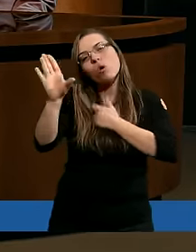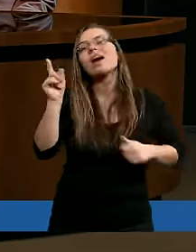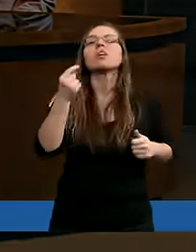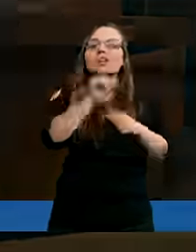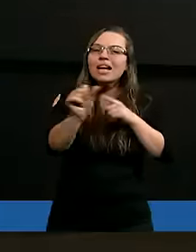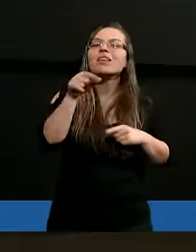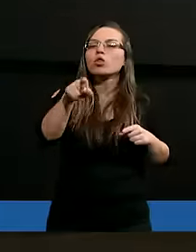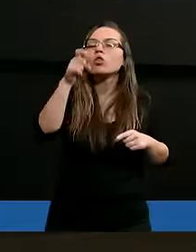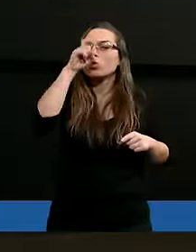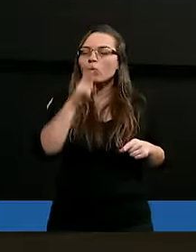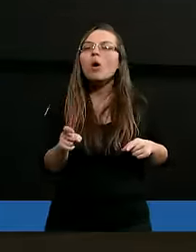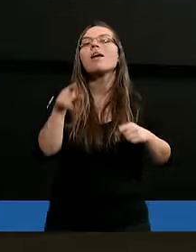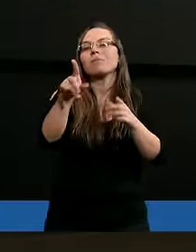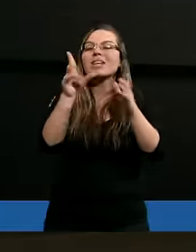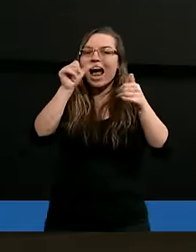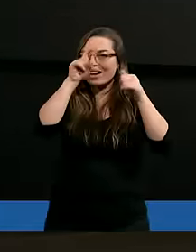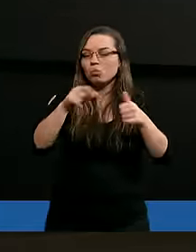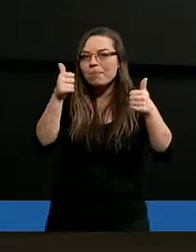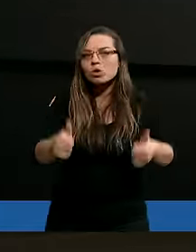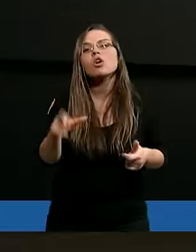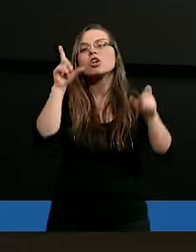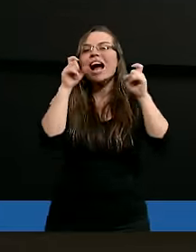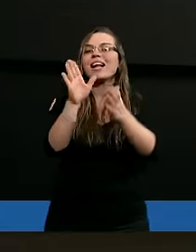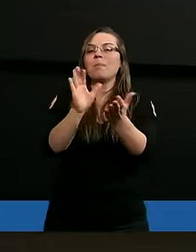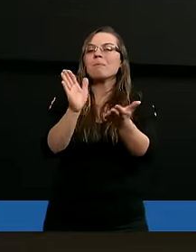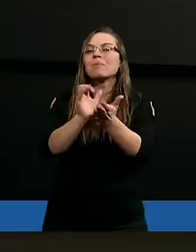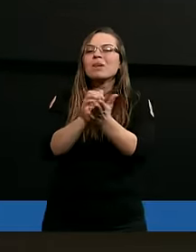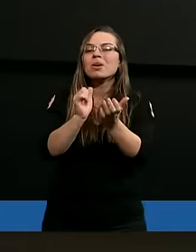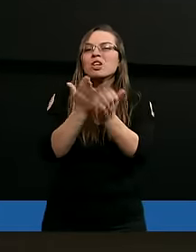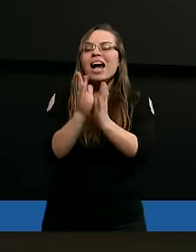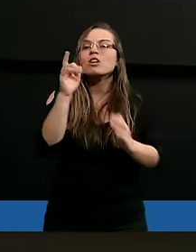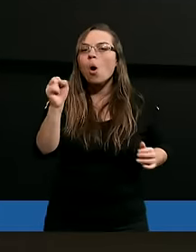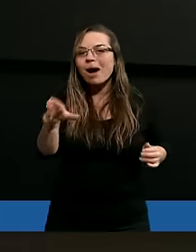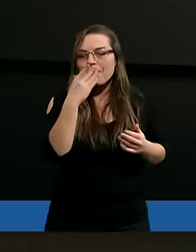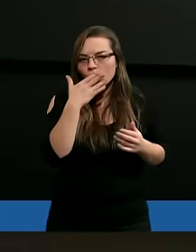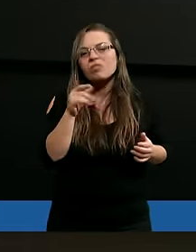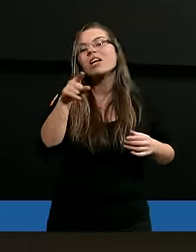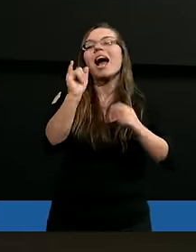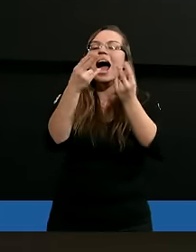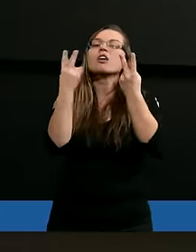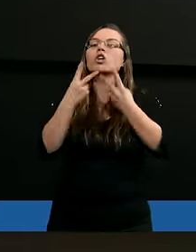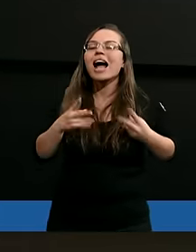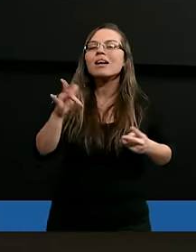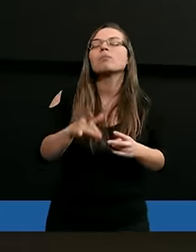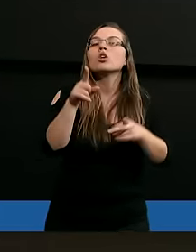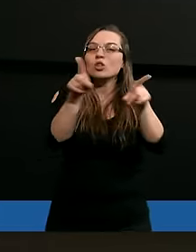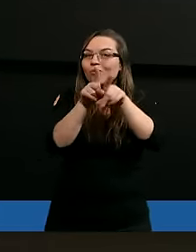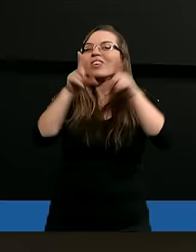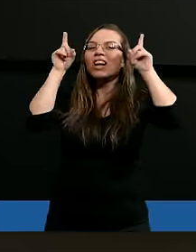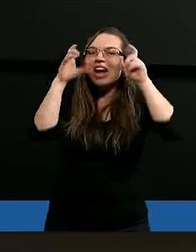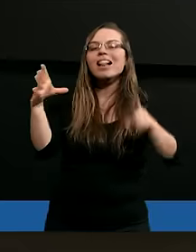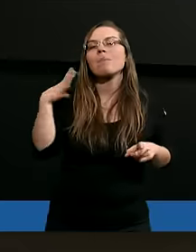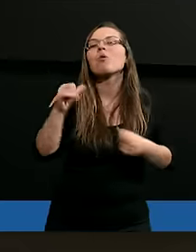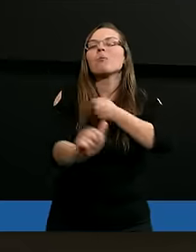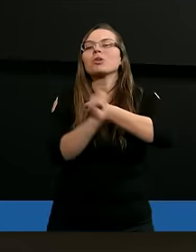za całym złem stoi szatan. Zarówno za tym złem w tym wymiarze naturalnym, bo jak czytaliśmy, to szatan był również